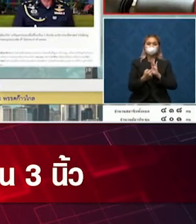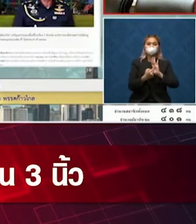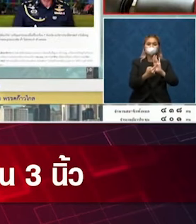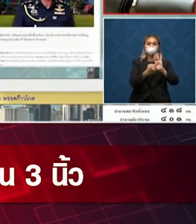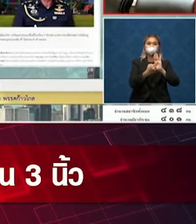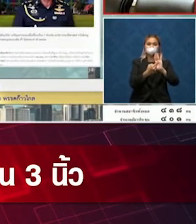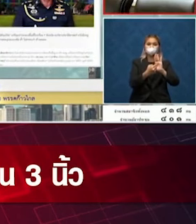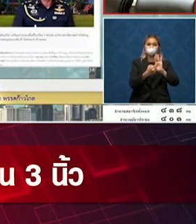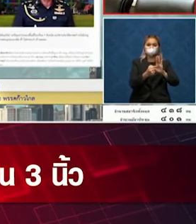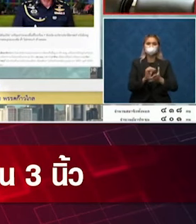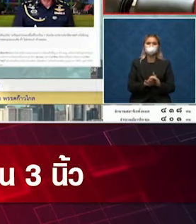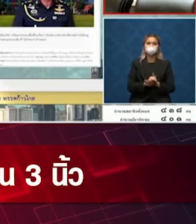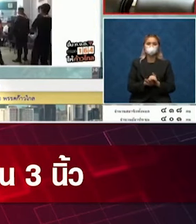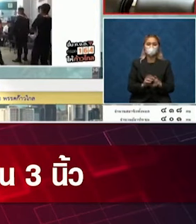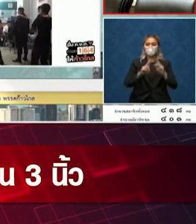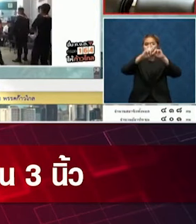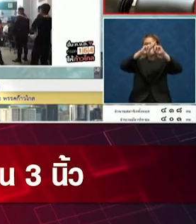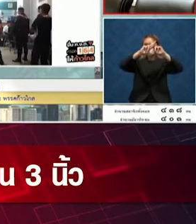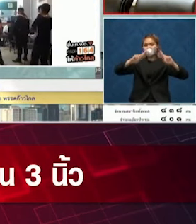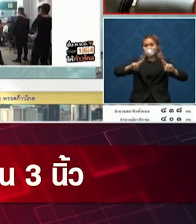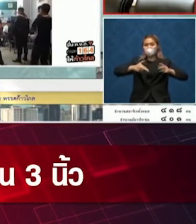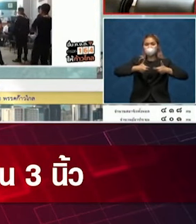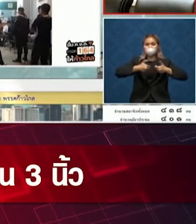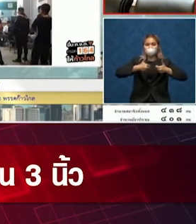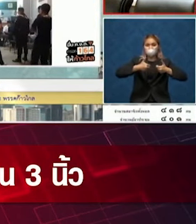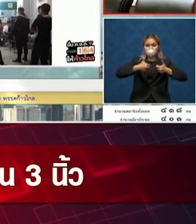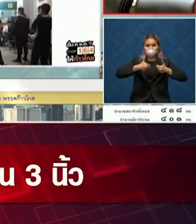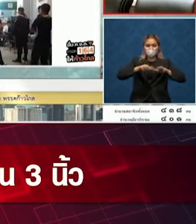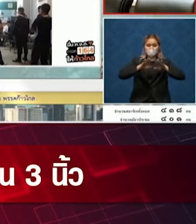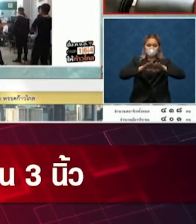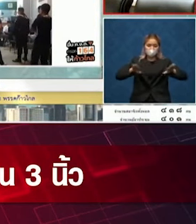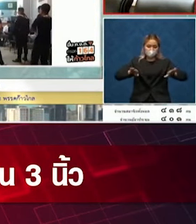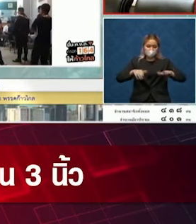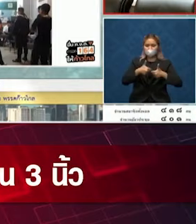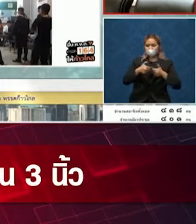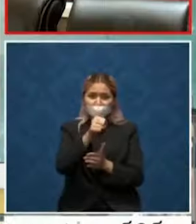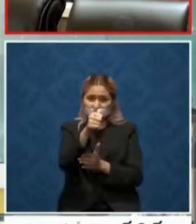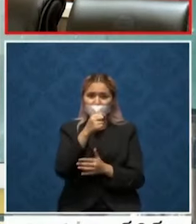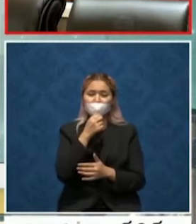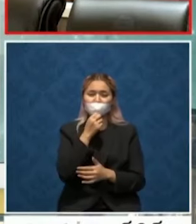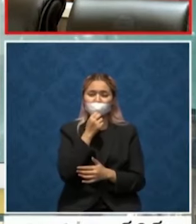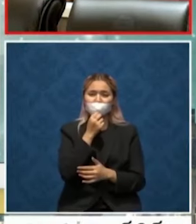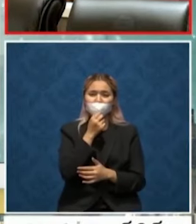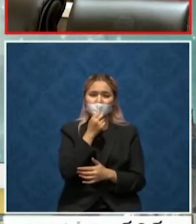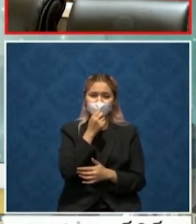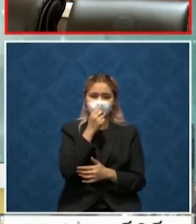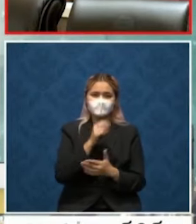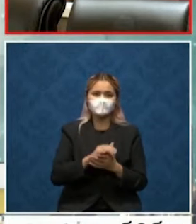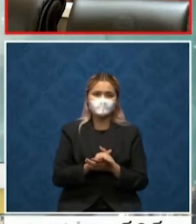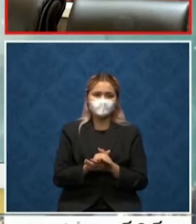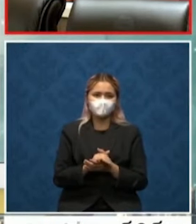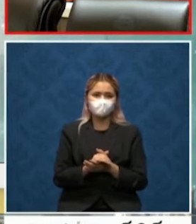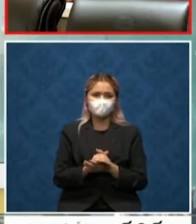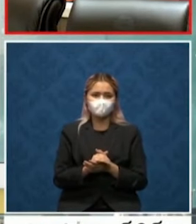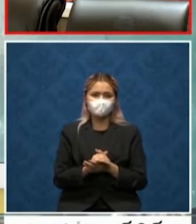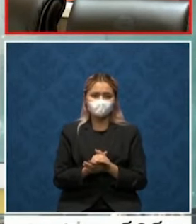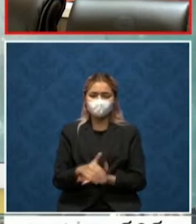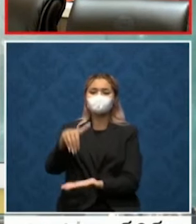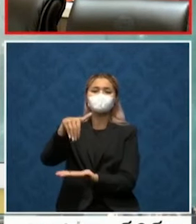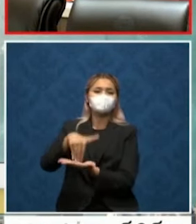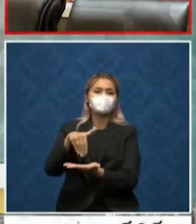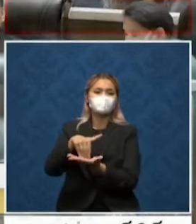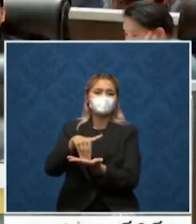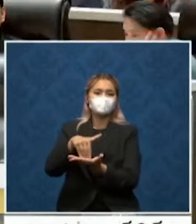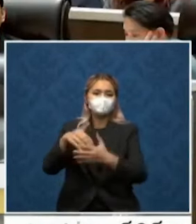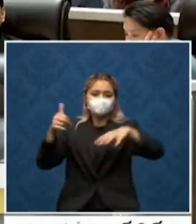จันทโอชานายมนตรีด้วยโออันนี้ถือว่าหยาบจริงๆนะฮะลองฟังดูครับกมนยังบุกโรงเรียนนะคะไปตรวจสอบนัก